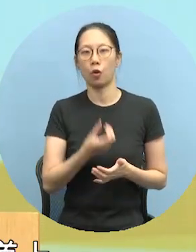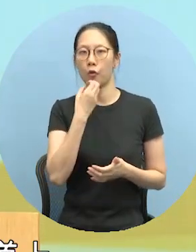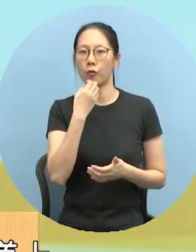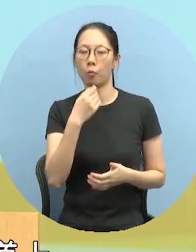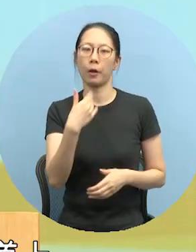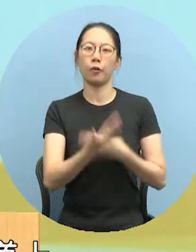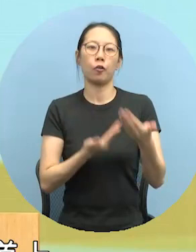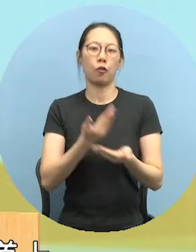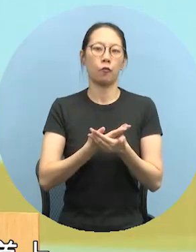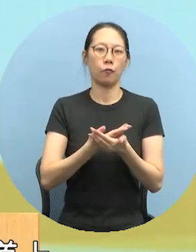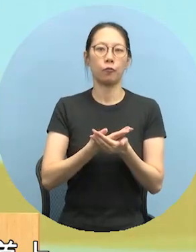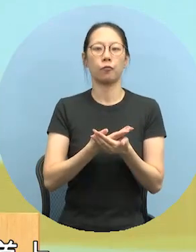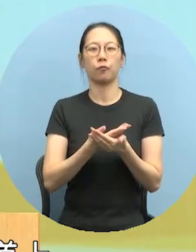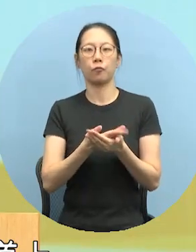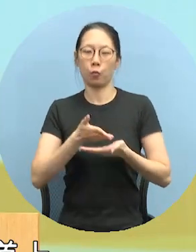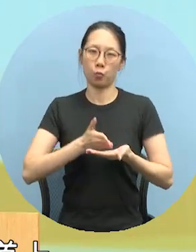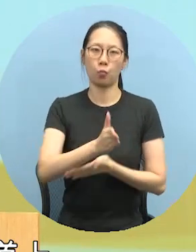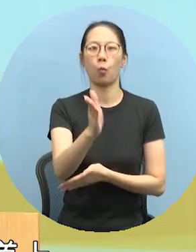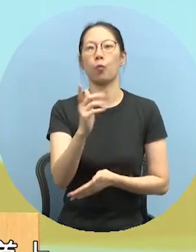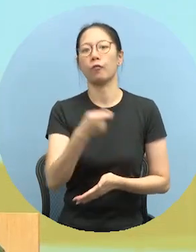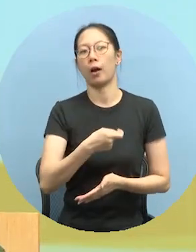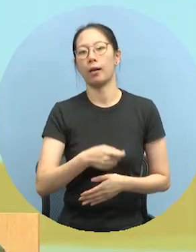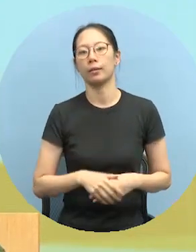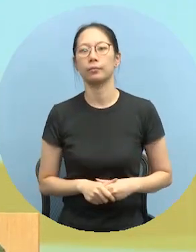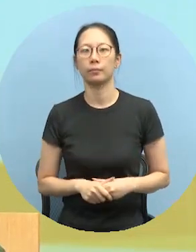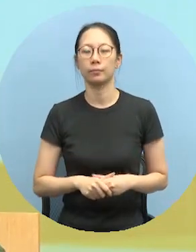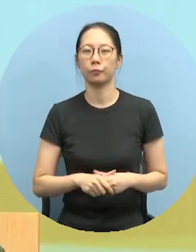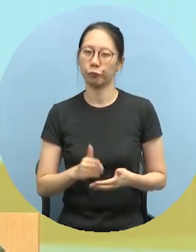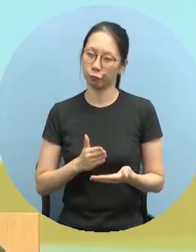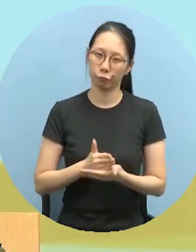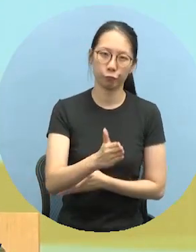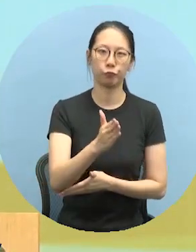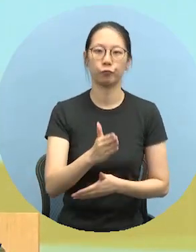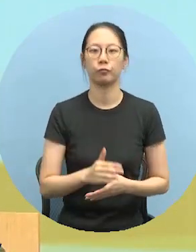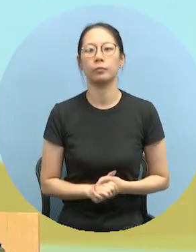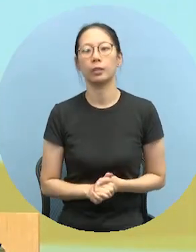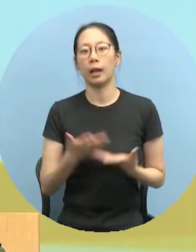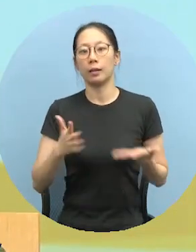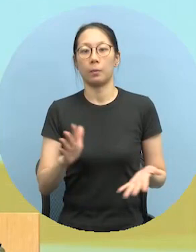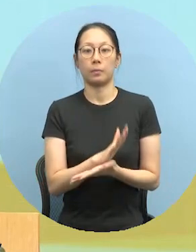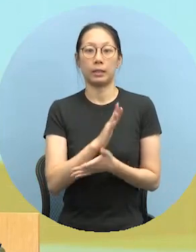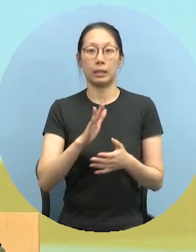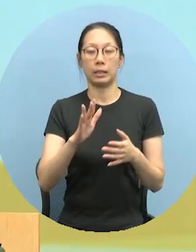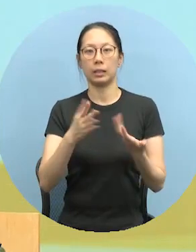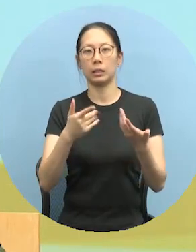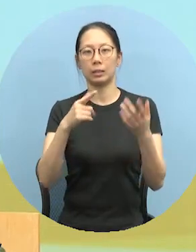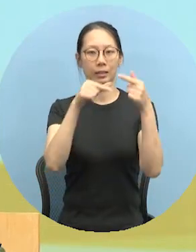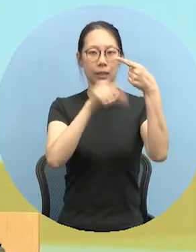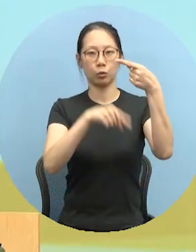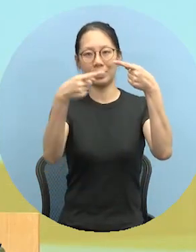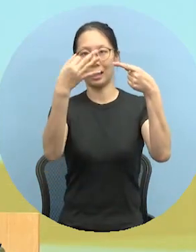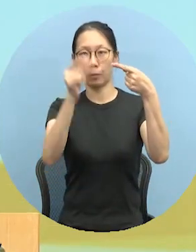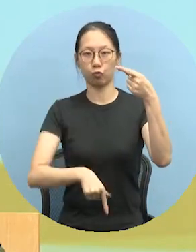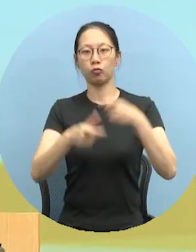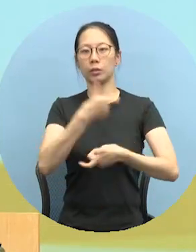在復常的快車道上，全速前進。今年首季經濟增長